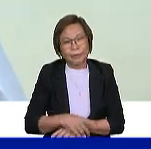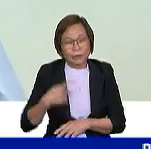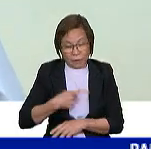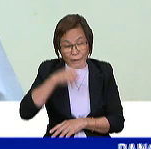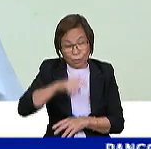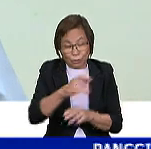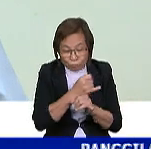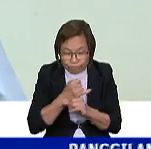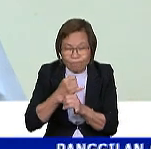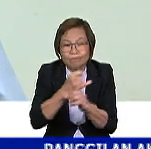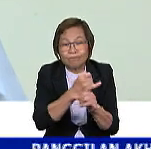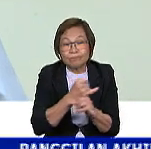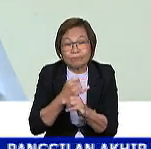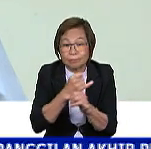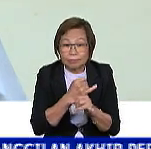menjaga